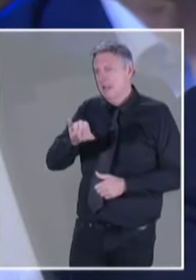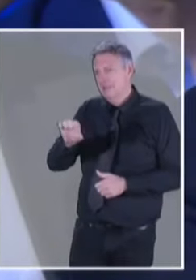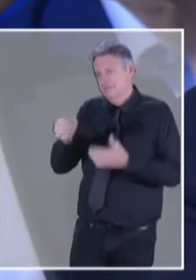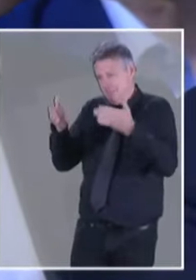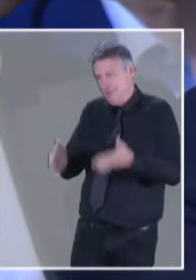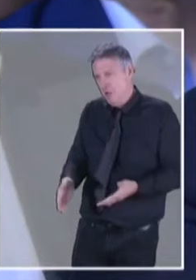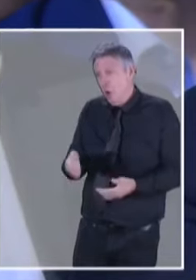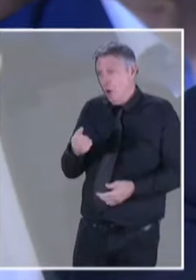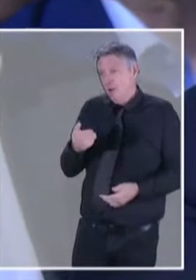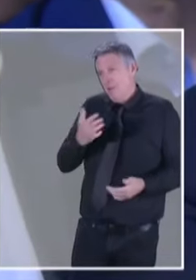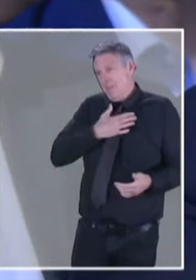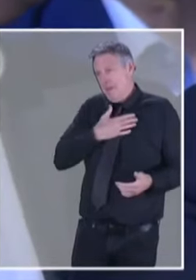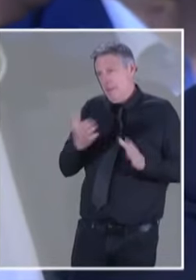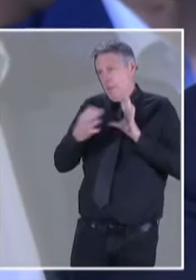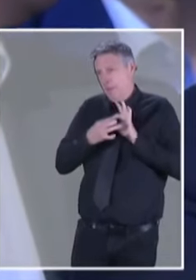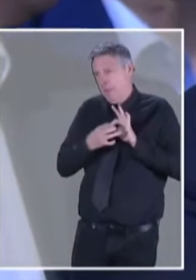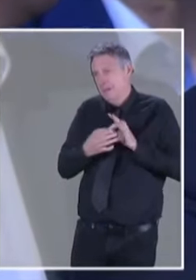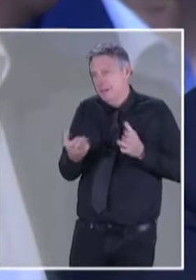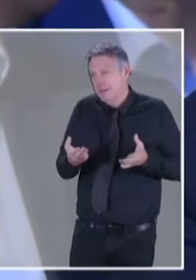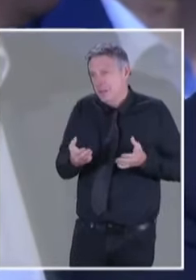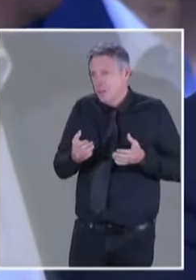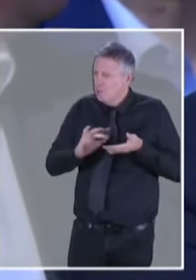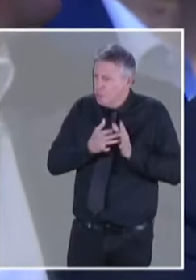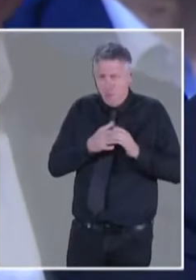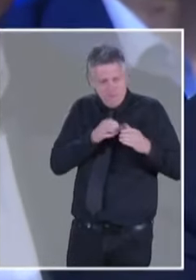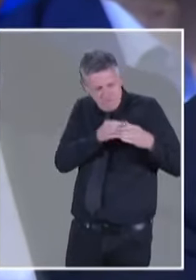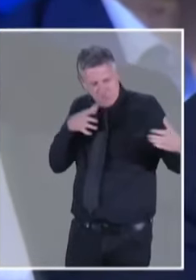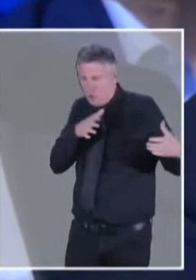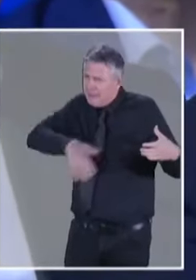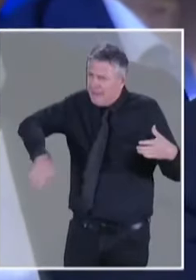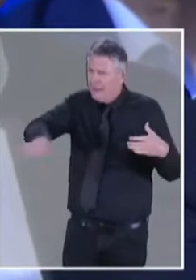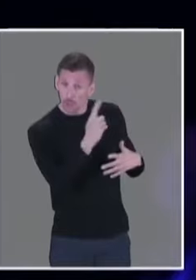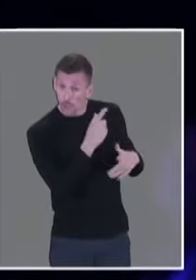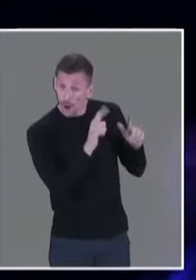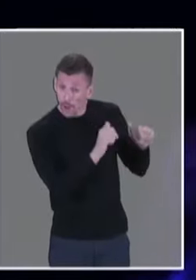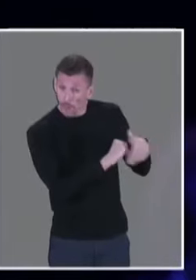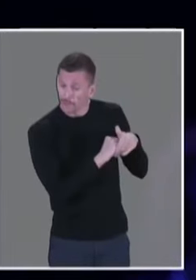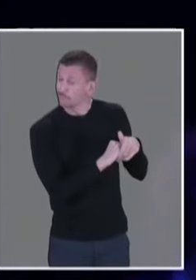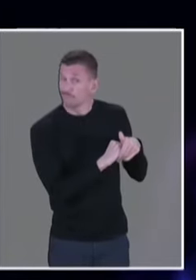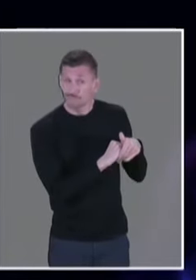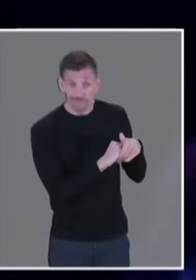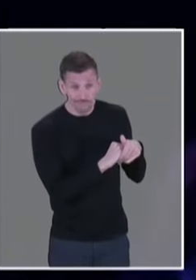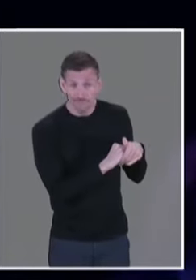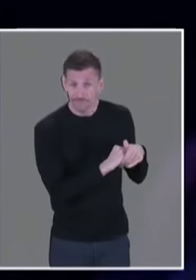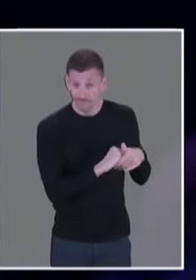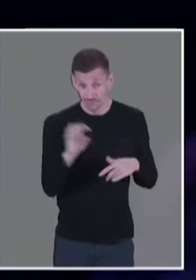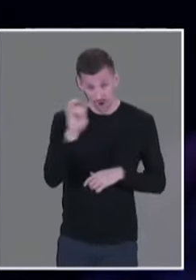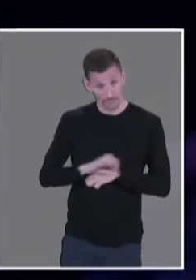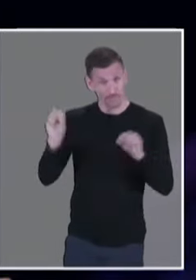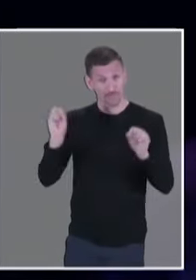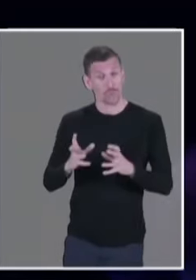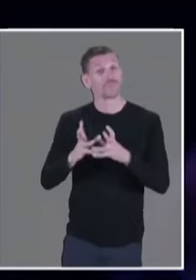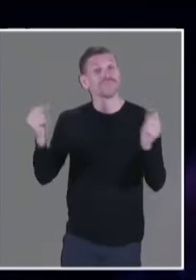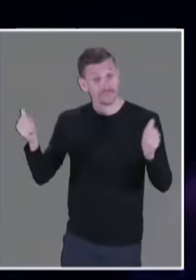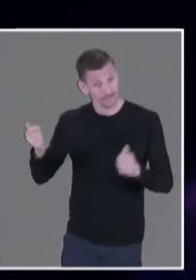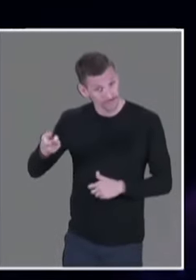sostiene Valeria la candidata alle europee del partito di Macron est Mortelle enfin par que l'ex